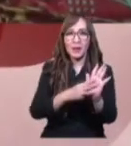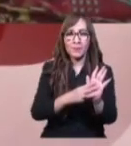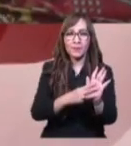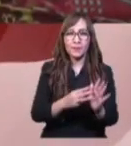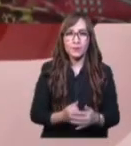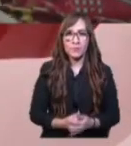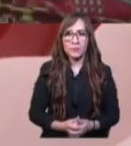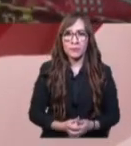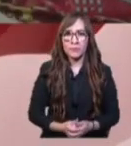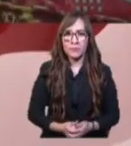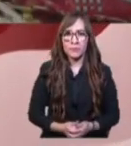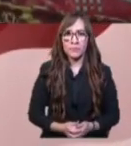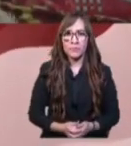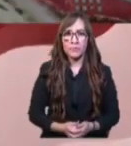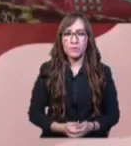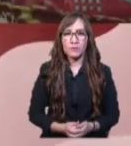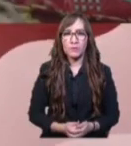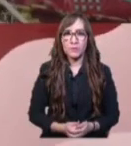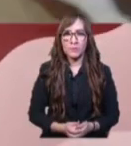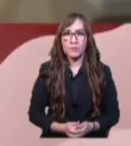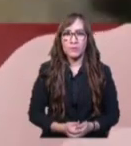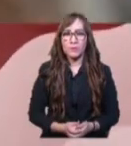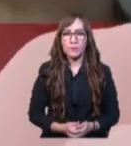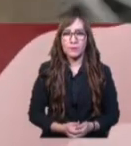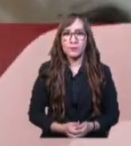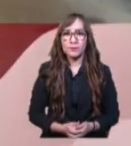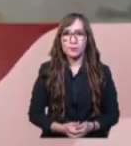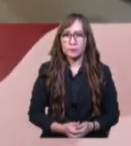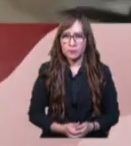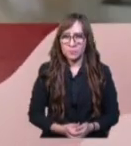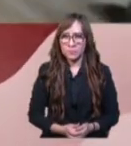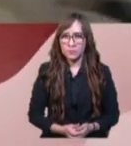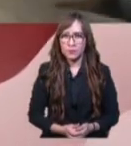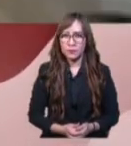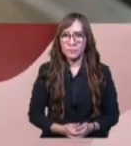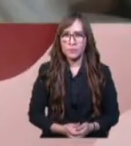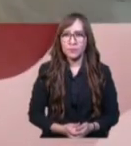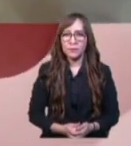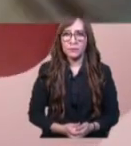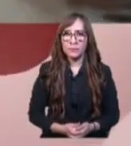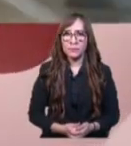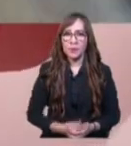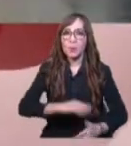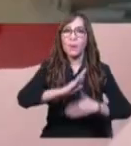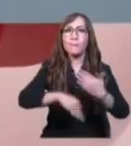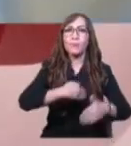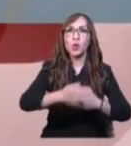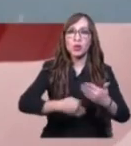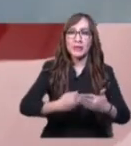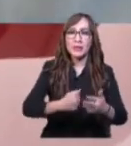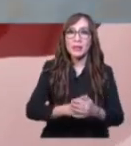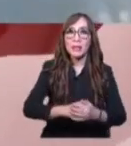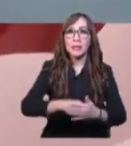dikoordinasikan. Kemudian dari sisi produk, dari sisi kapasitas dan kualitas produk, tentunya ini proses di luar